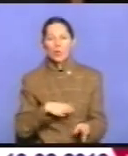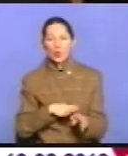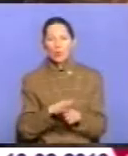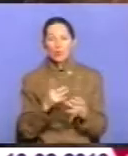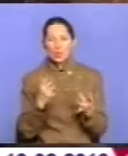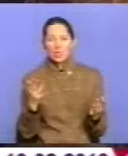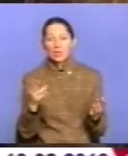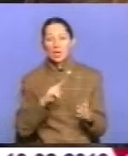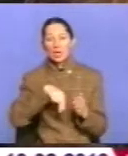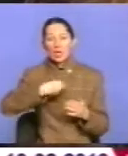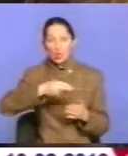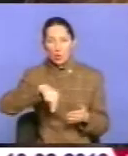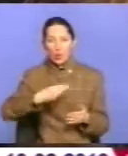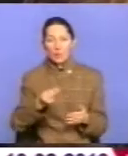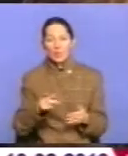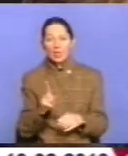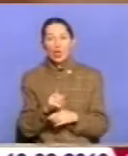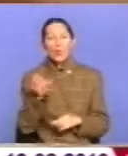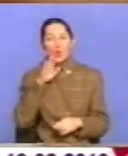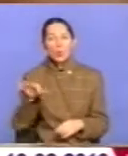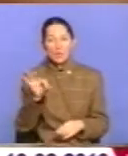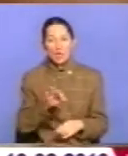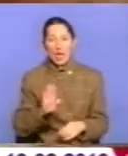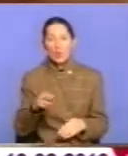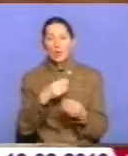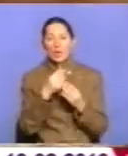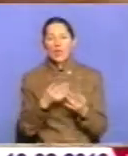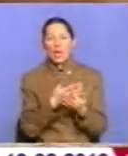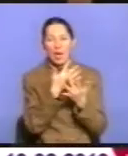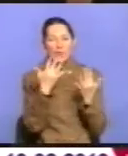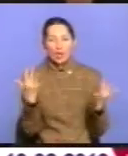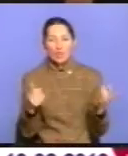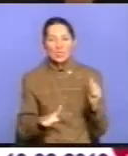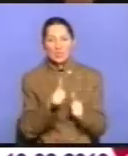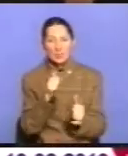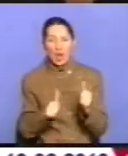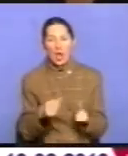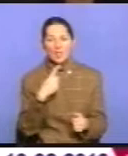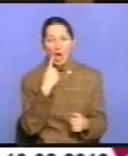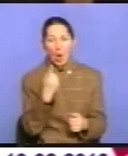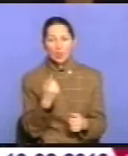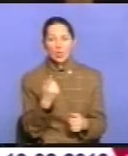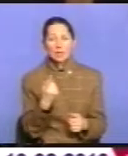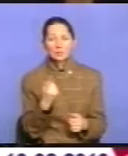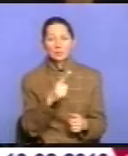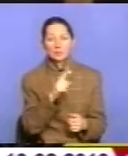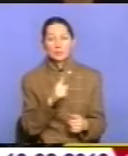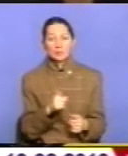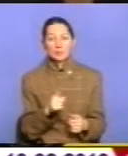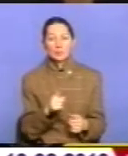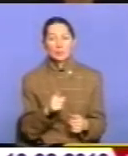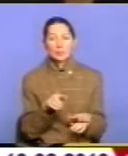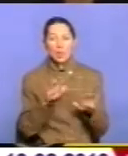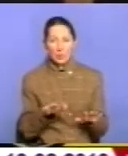трюки. А на Тернопільському ставі пройдуть видовищні змагання. Один з місць локації